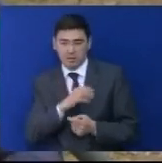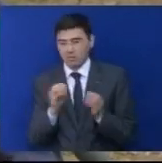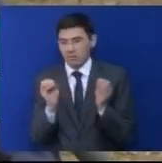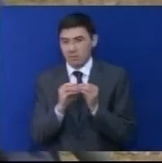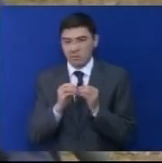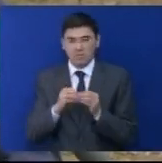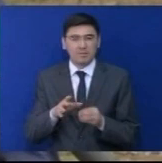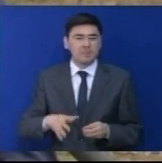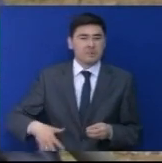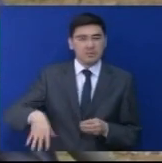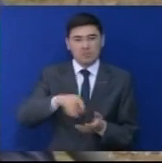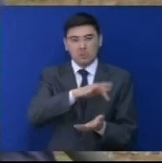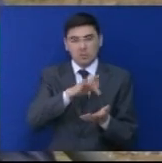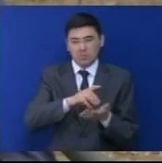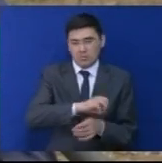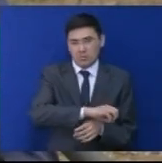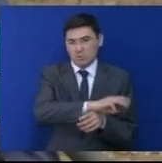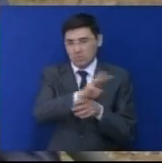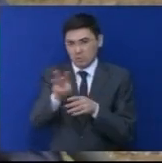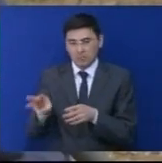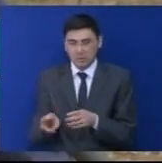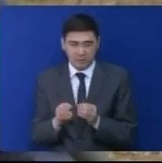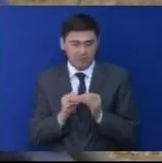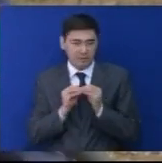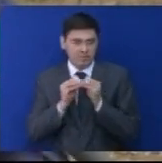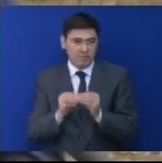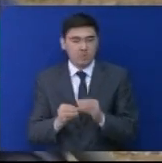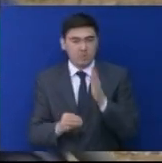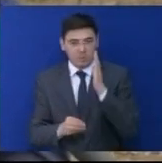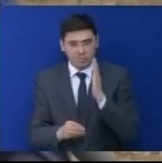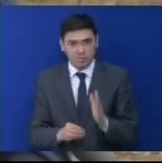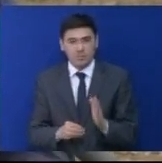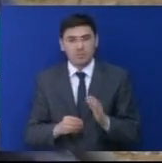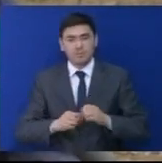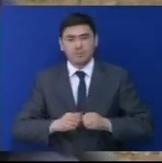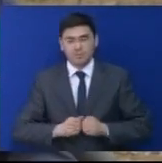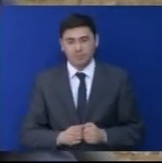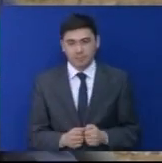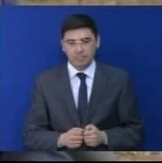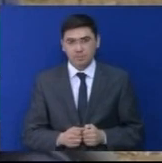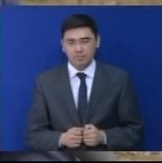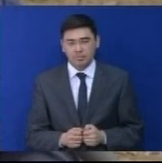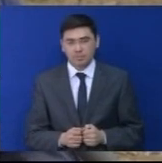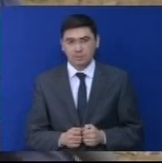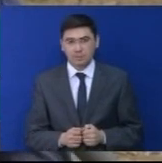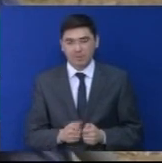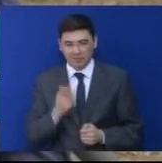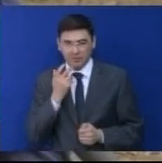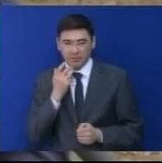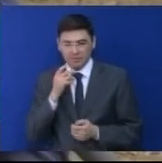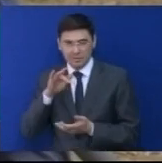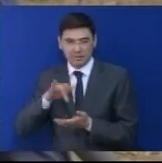обеспечивать централизованную подачу горячего водоснабжения для жителей города Семей, которые подключены к централизованному